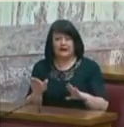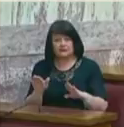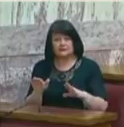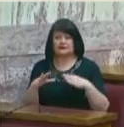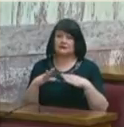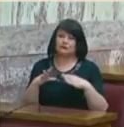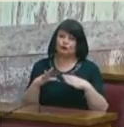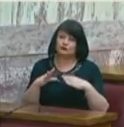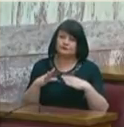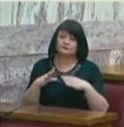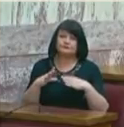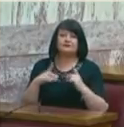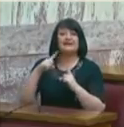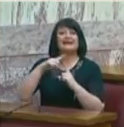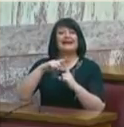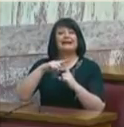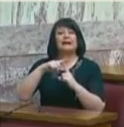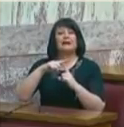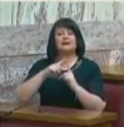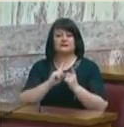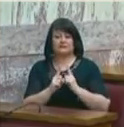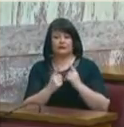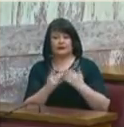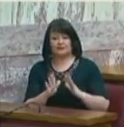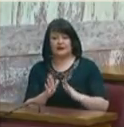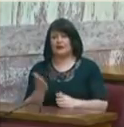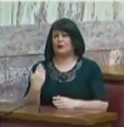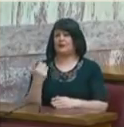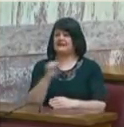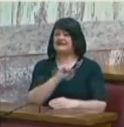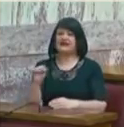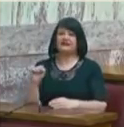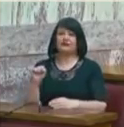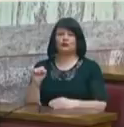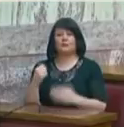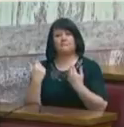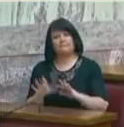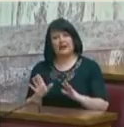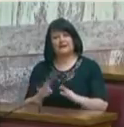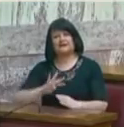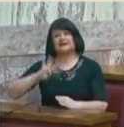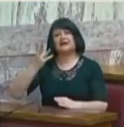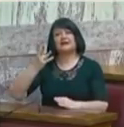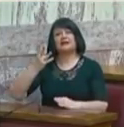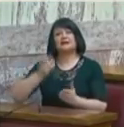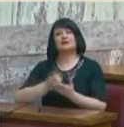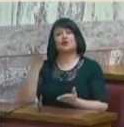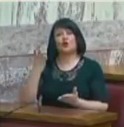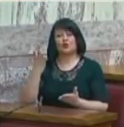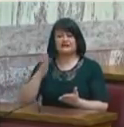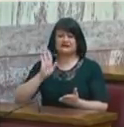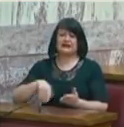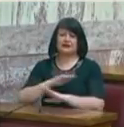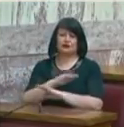την τεχνική συμφωνία που επιτέθηκε το προηγούμενο Σάββατο για την τέταρτη και τελευταία αξιολόγηση